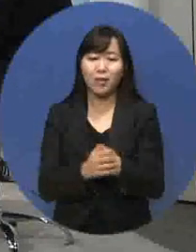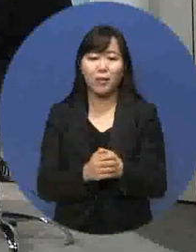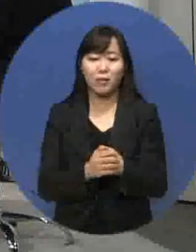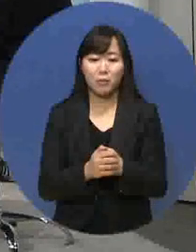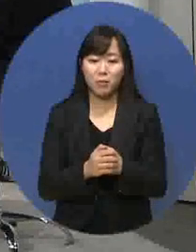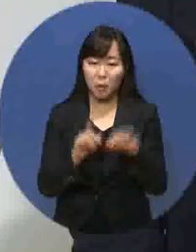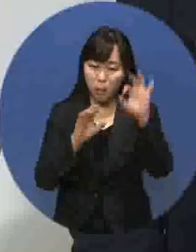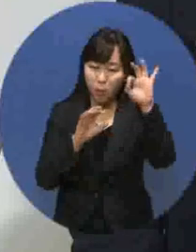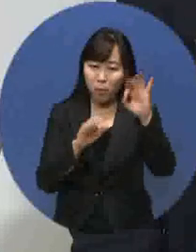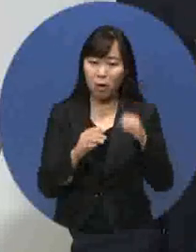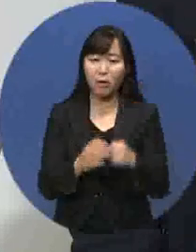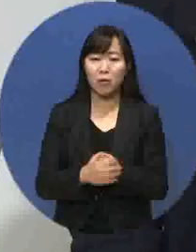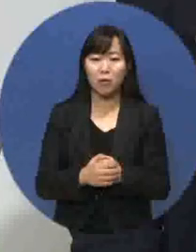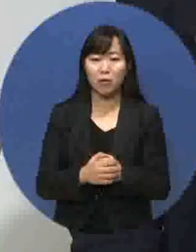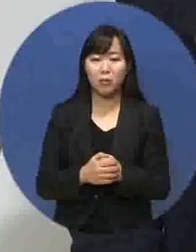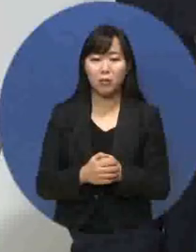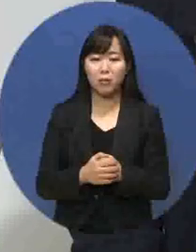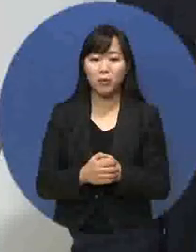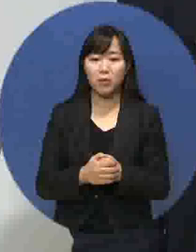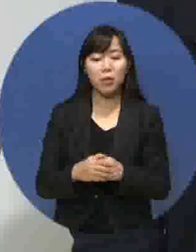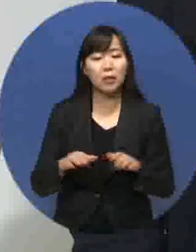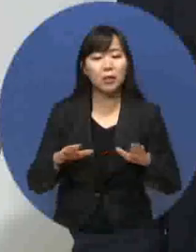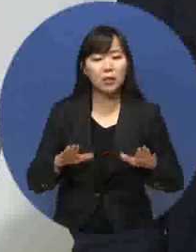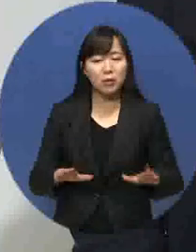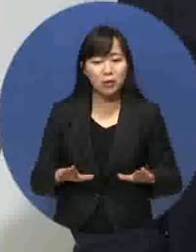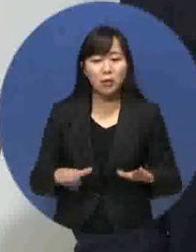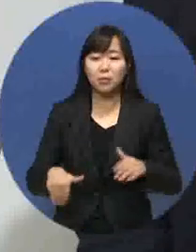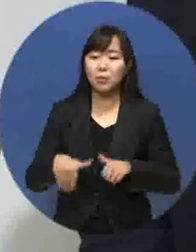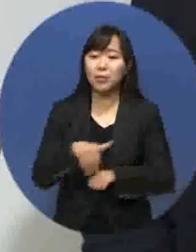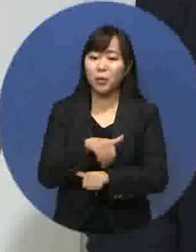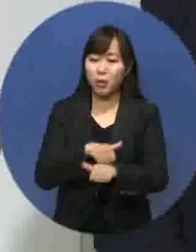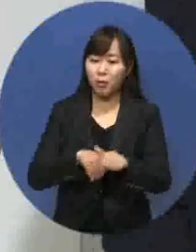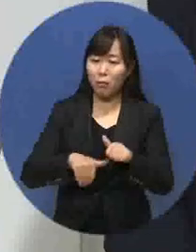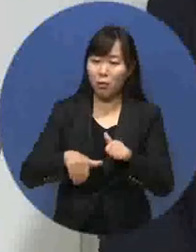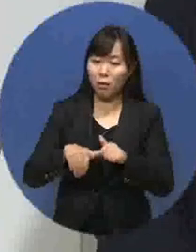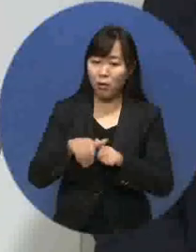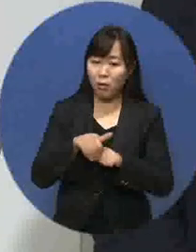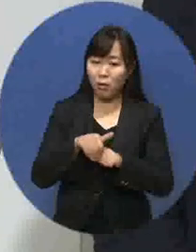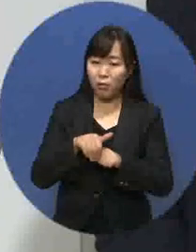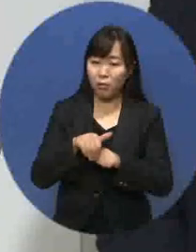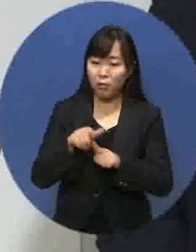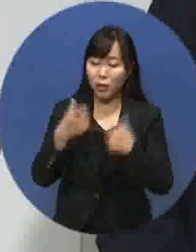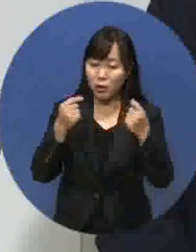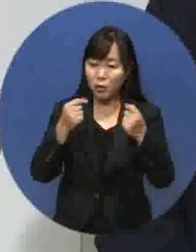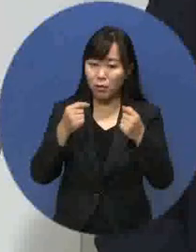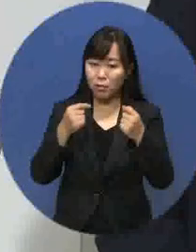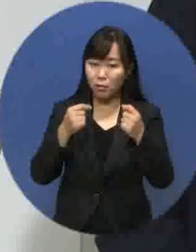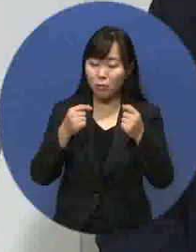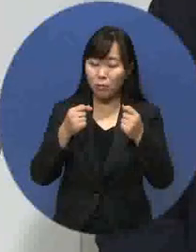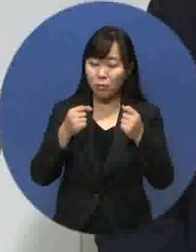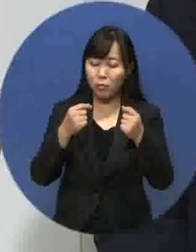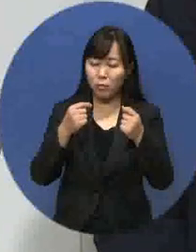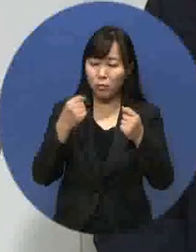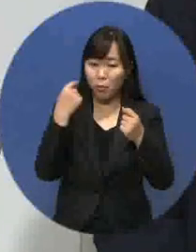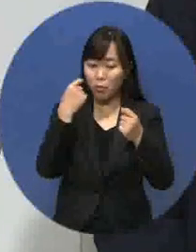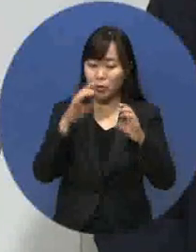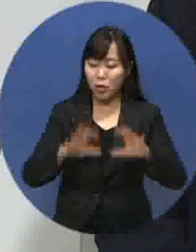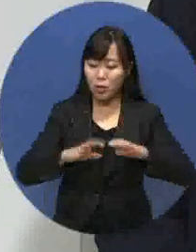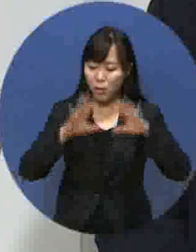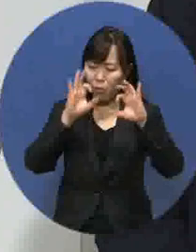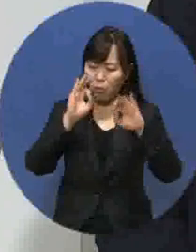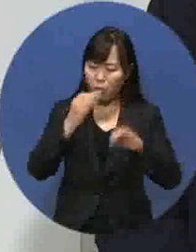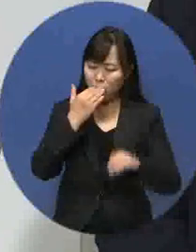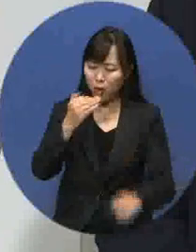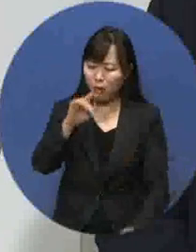이렇게 보면 야, 이 시점으로 어떻게 세상을 이렇게 볼 수가 있을까?